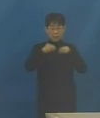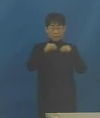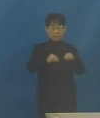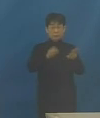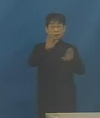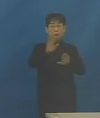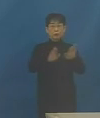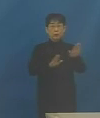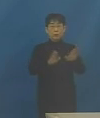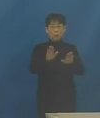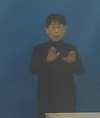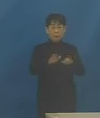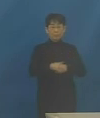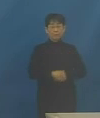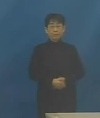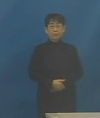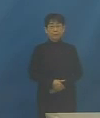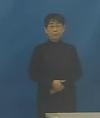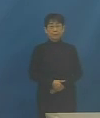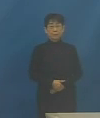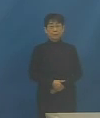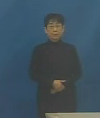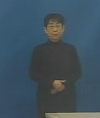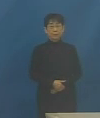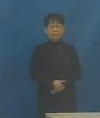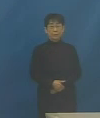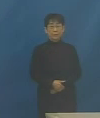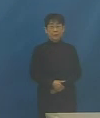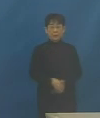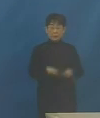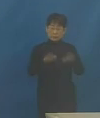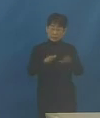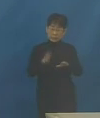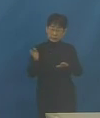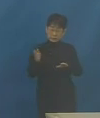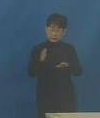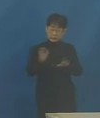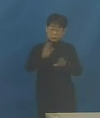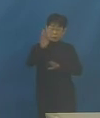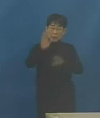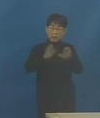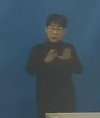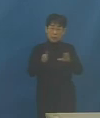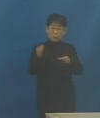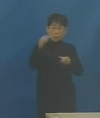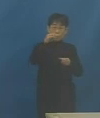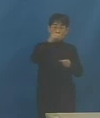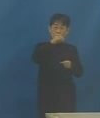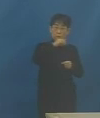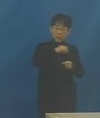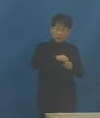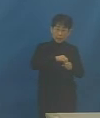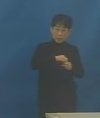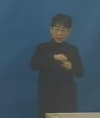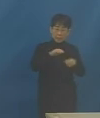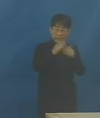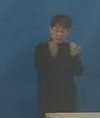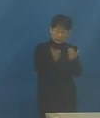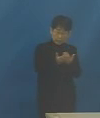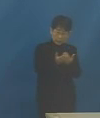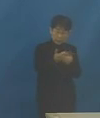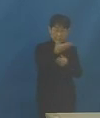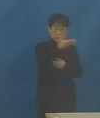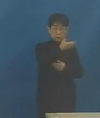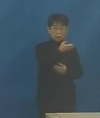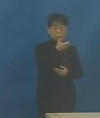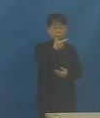ございますがこれあのまぁ最近の傾向も含めてですね活性事業の良い枚約96%がオミ